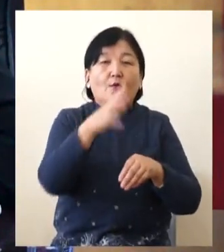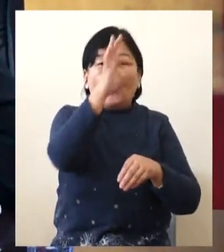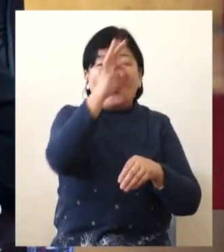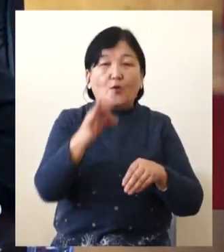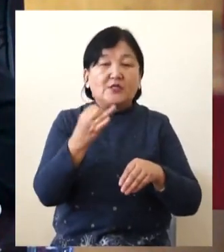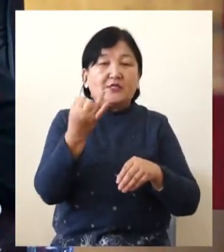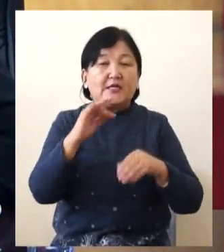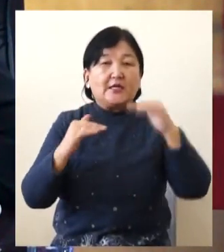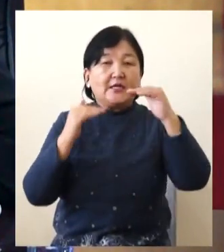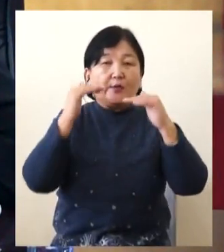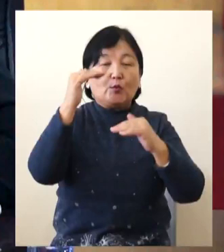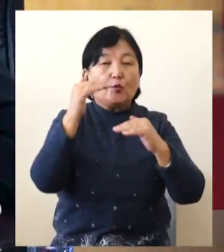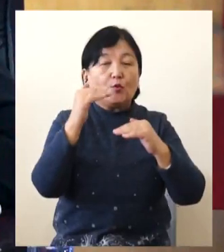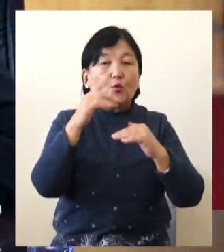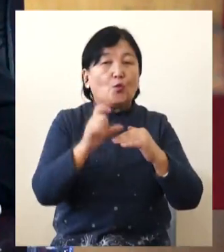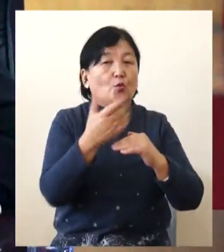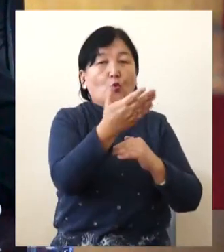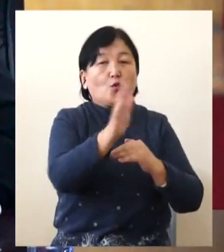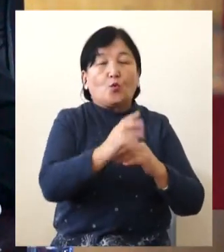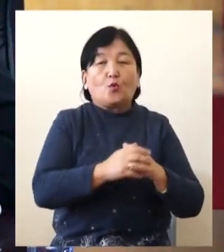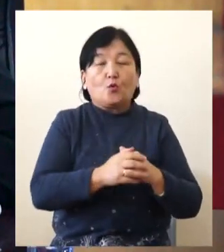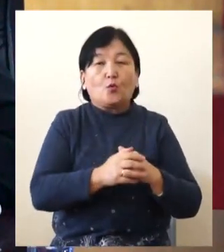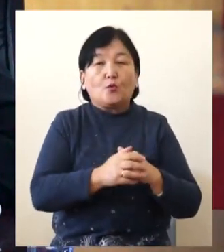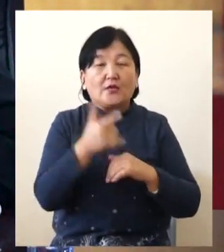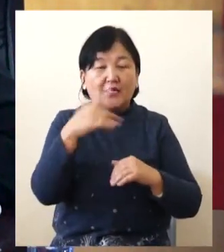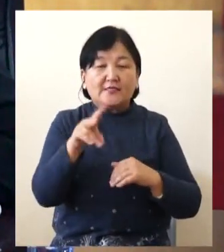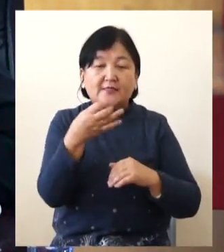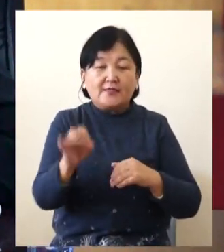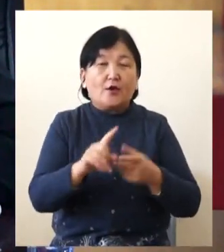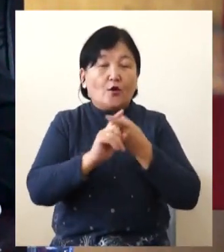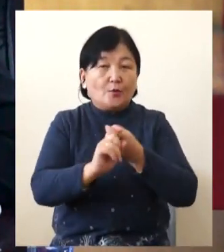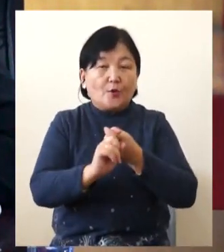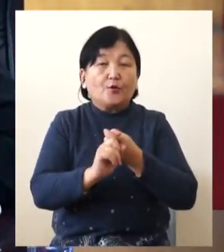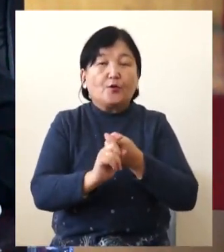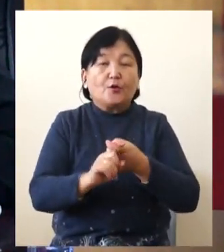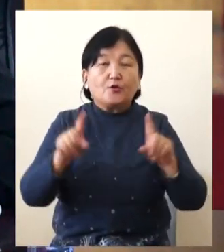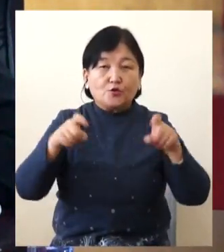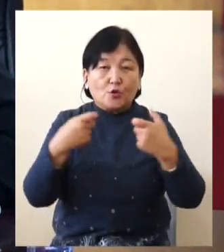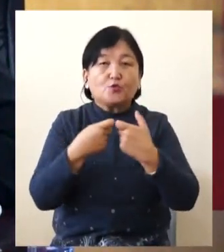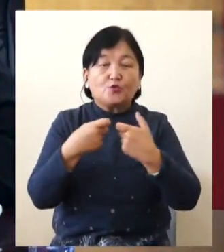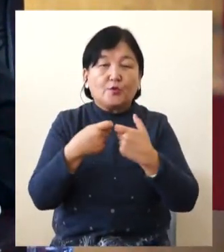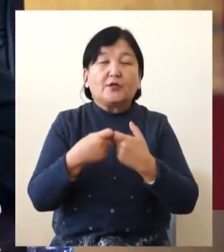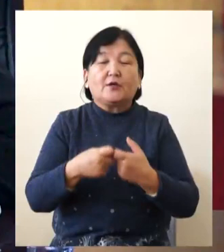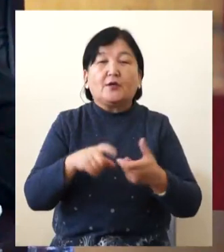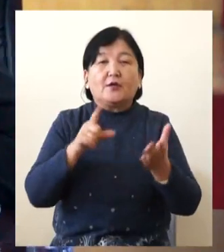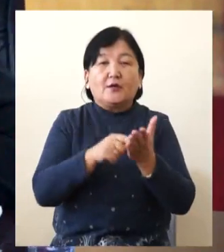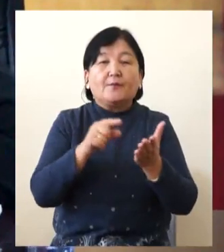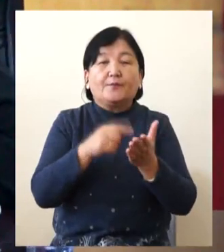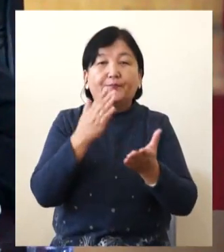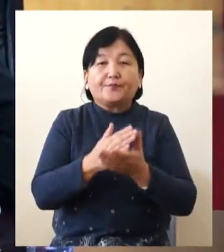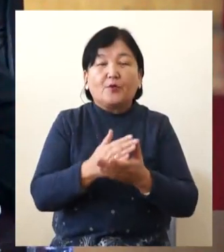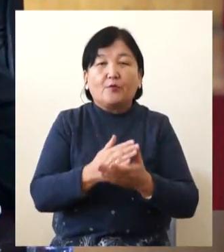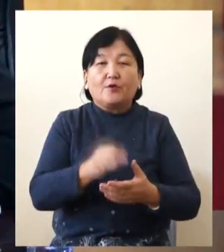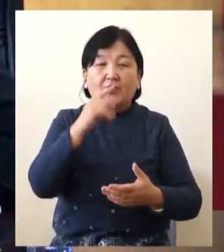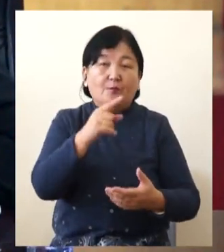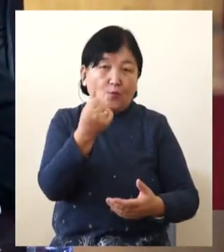бол 5%-аас илүү нэг байгууллага авахгүй байхаар ч юм уу. Ингээд зохицуулж хийхгүй бол тэгээ хамгийн